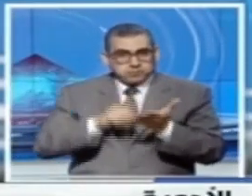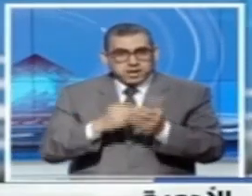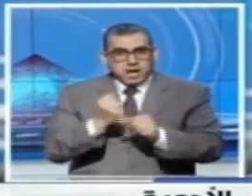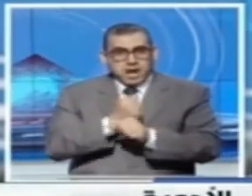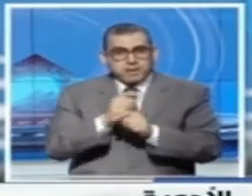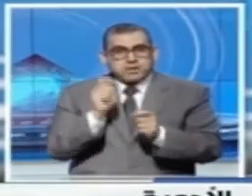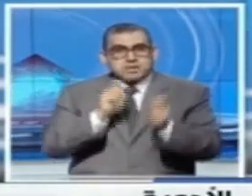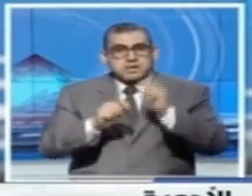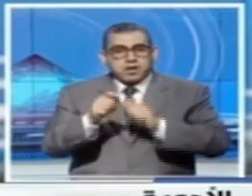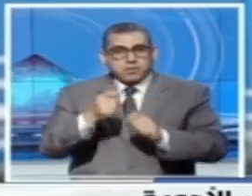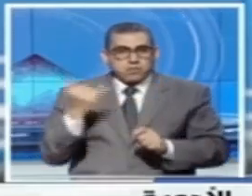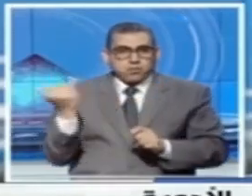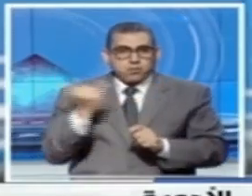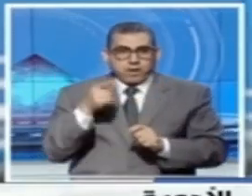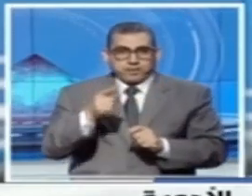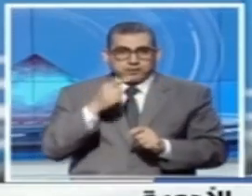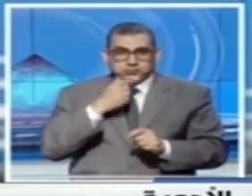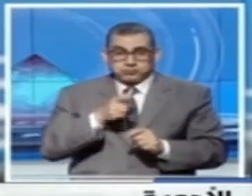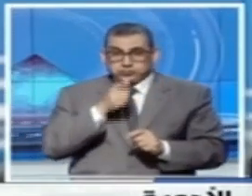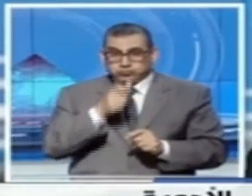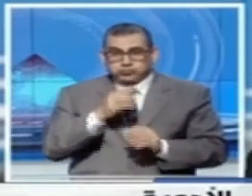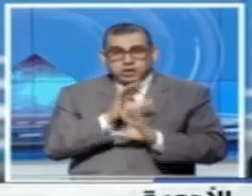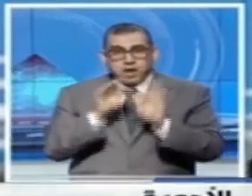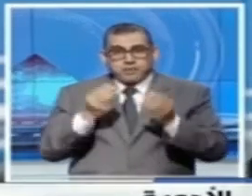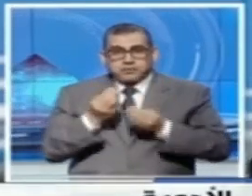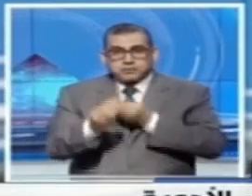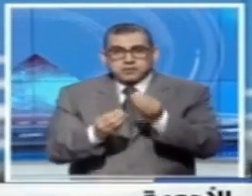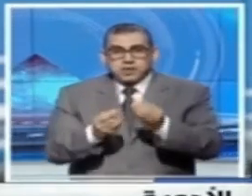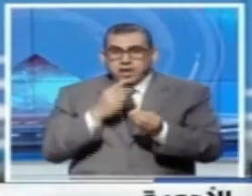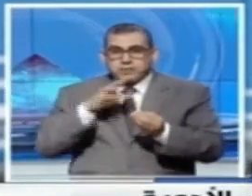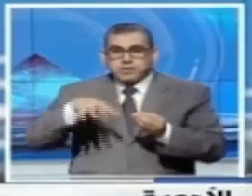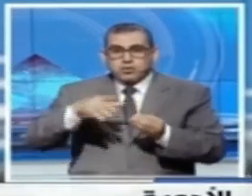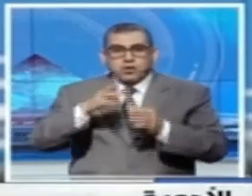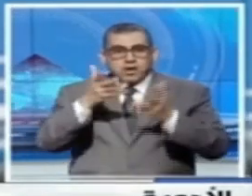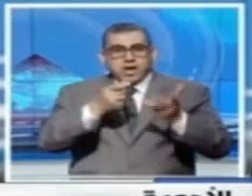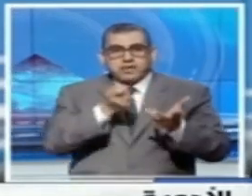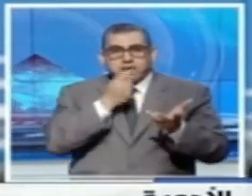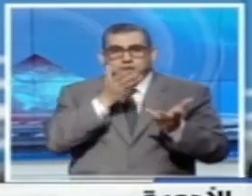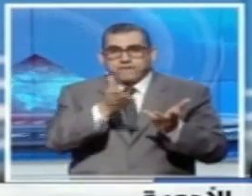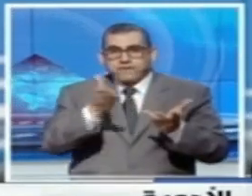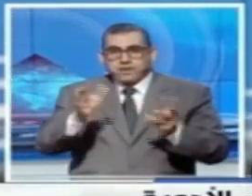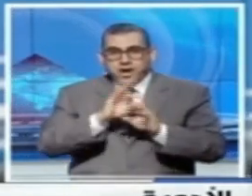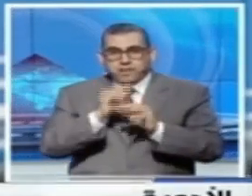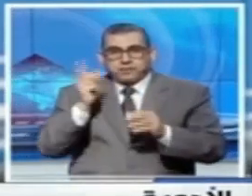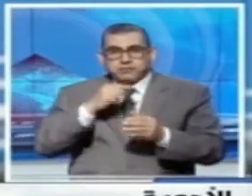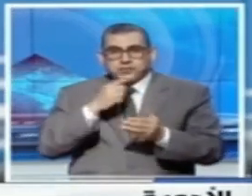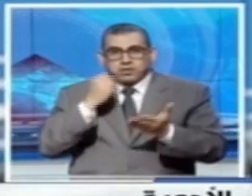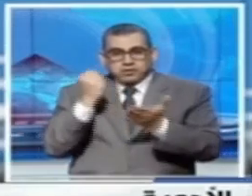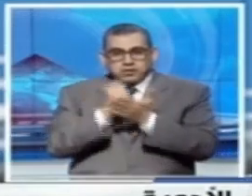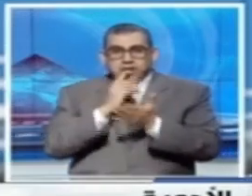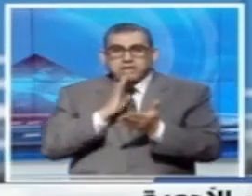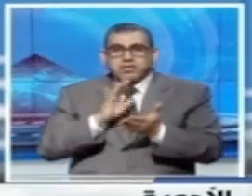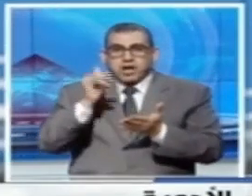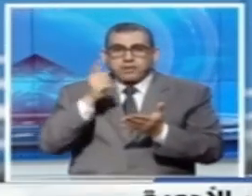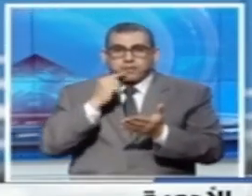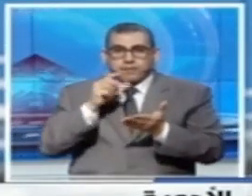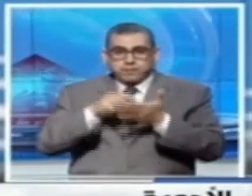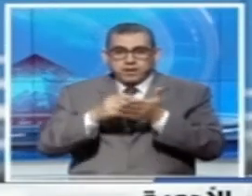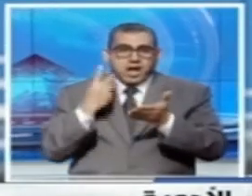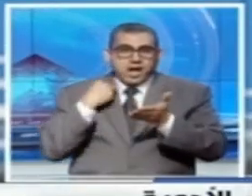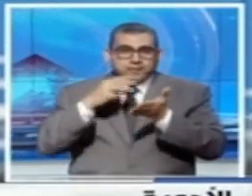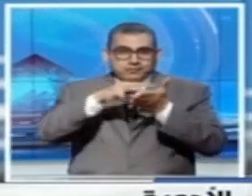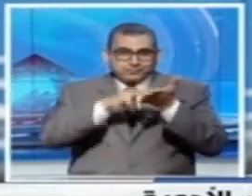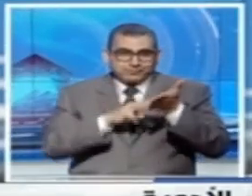تلك الاستراتيجية، ومنها توفير المستلزمات بالسوق المصرية والدمغة الضريبية والباركود